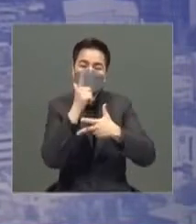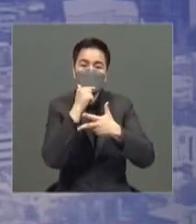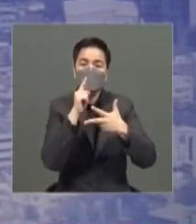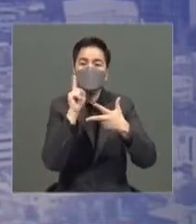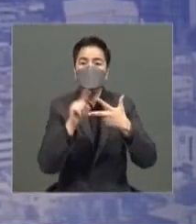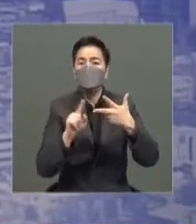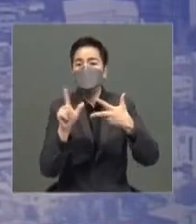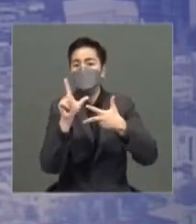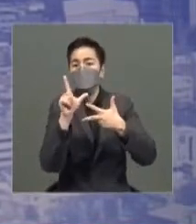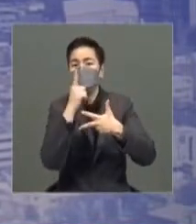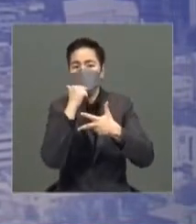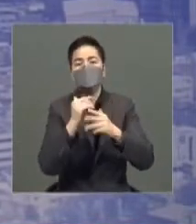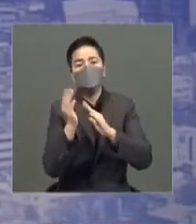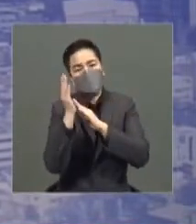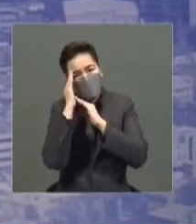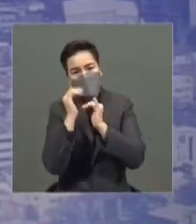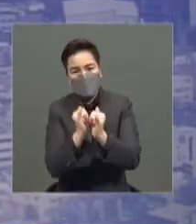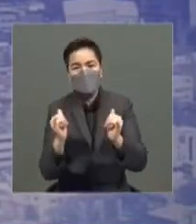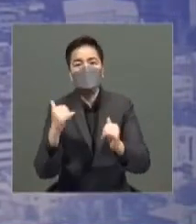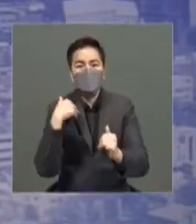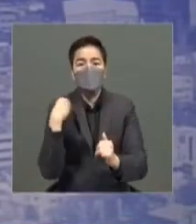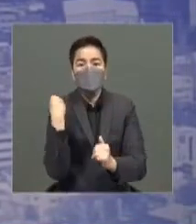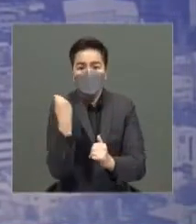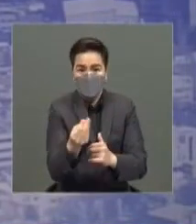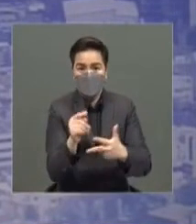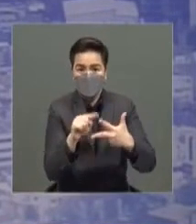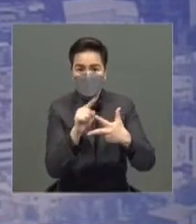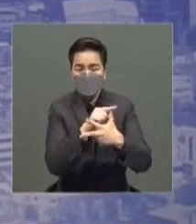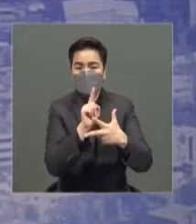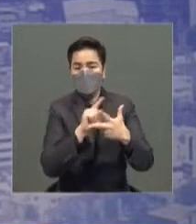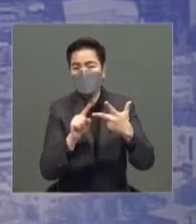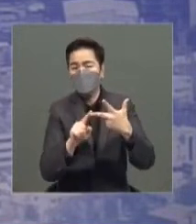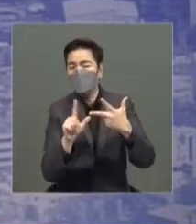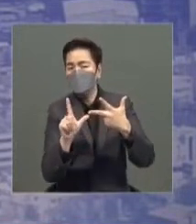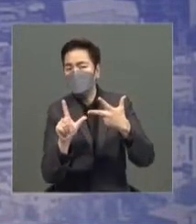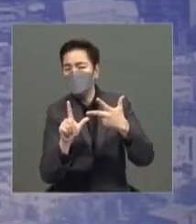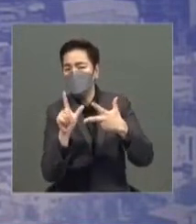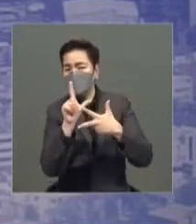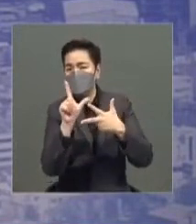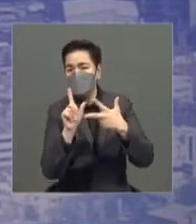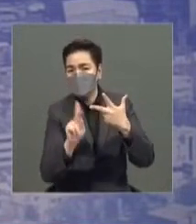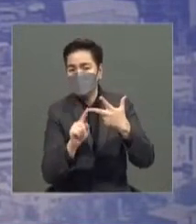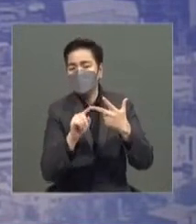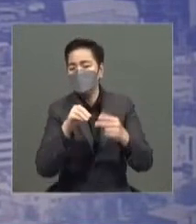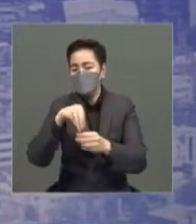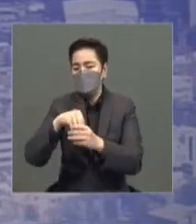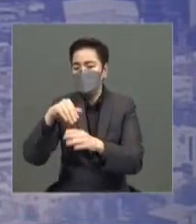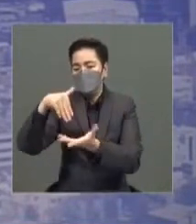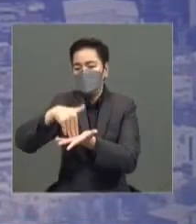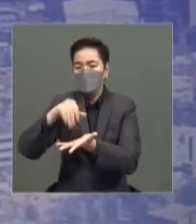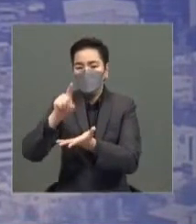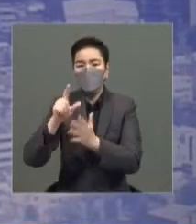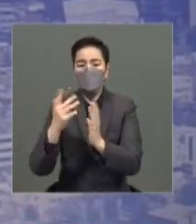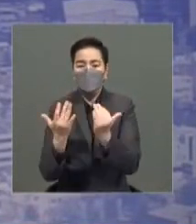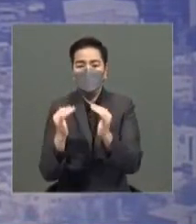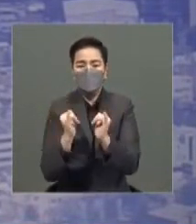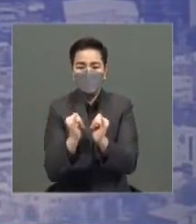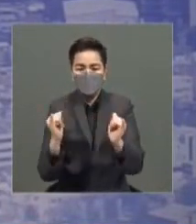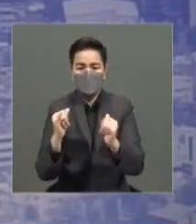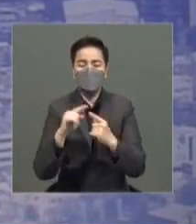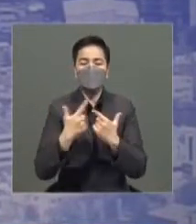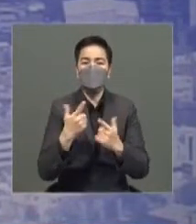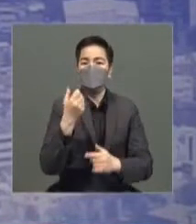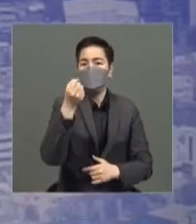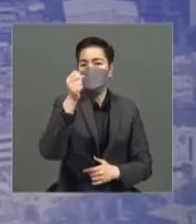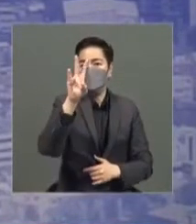เป็นสีเหลืองสีแดงได้เตียงทันทีในโรงพยาบาลถ้าเขียวเหลืองก็จะจัดสรรไปยังศูนย์พักคอยใน17จุ